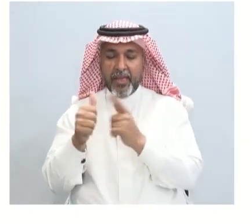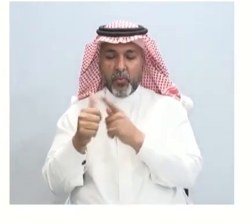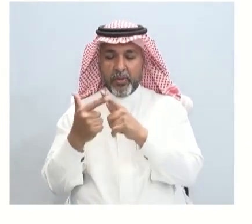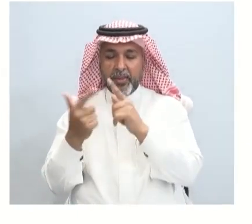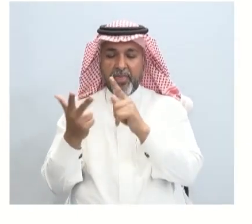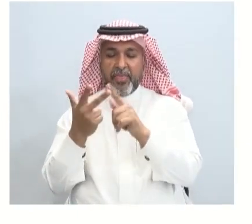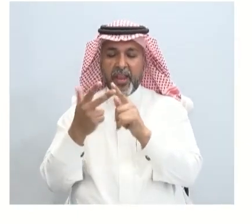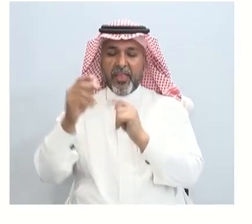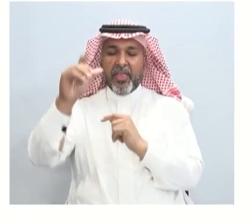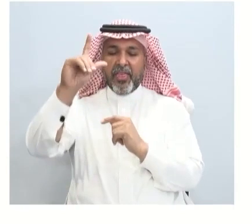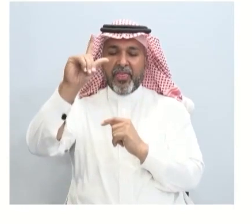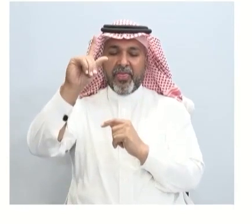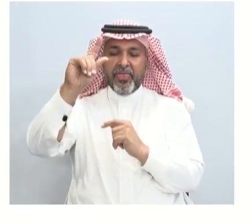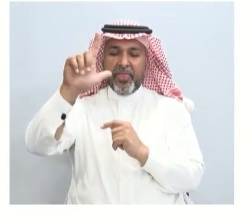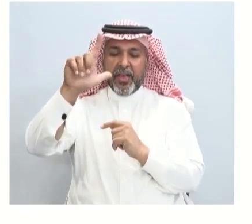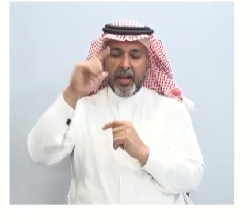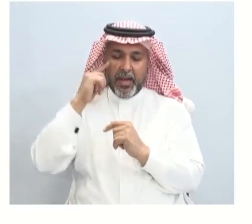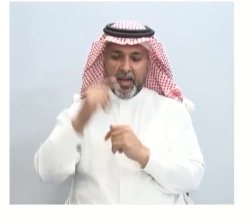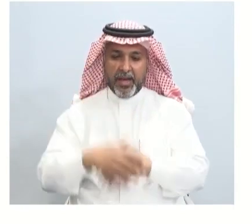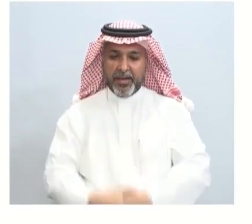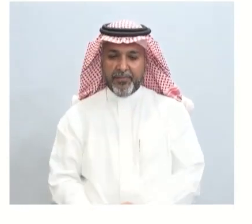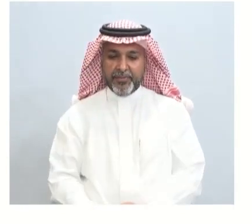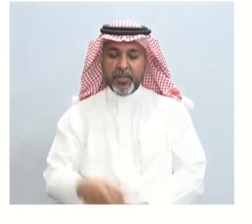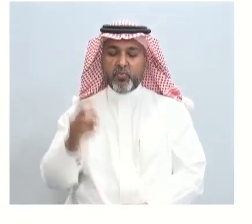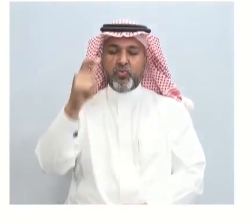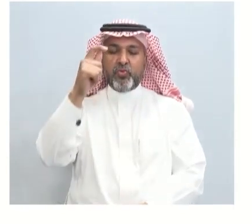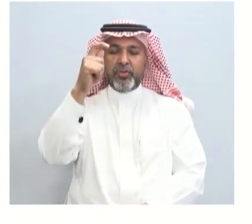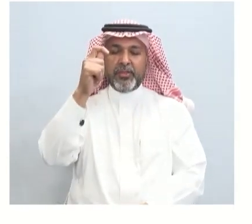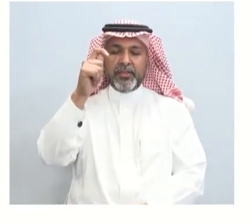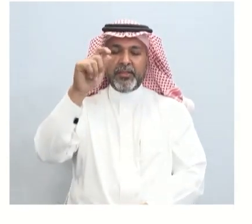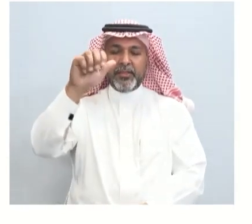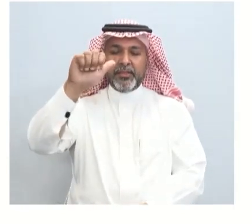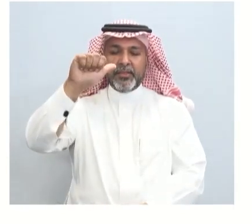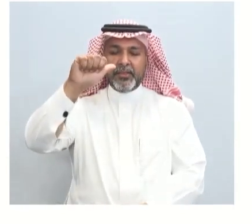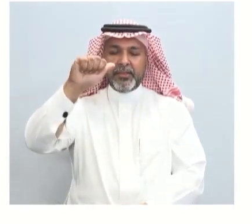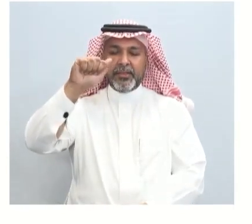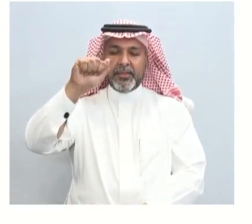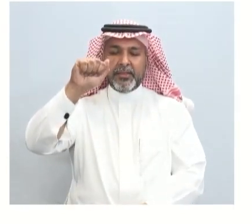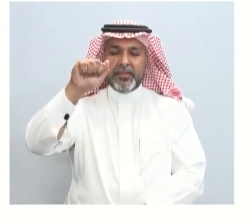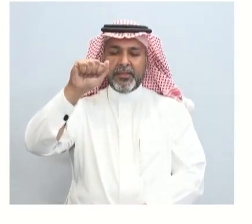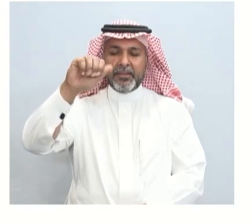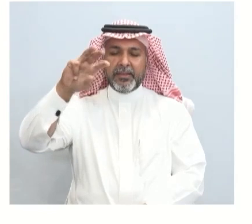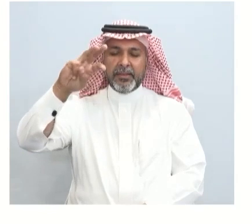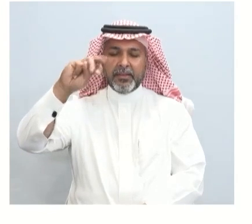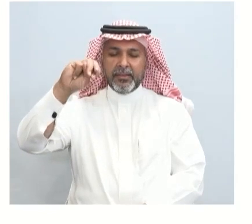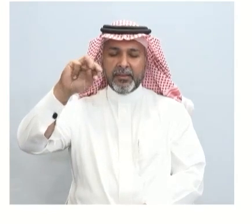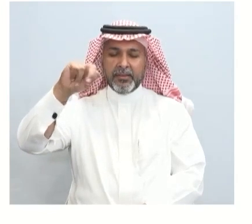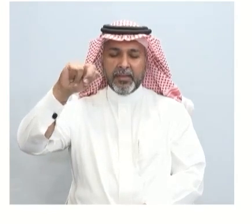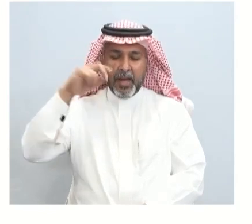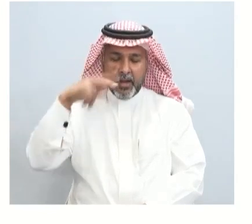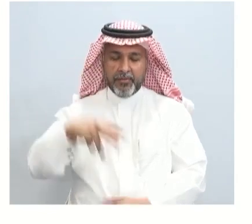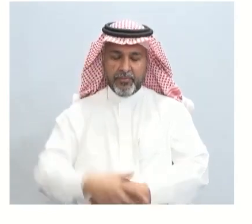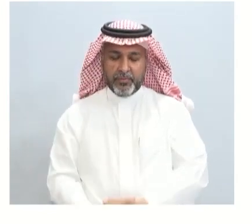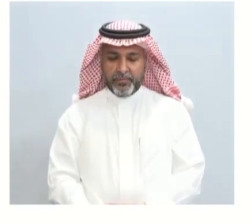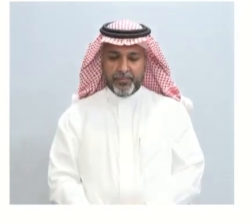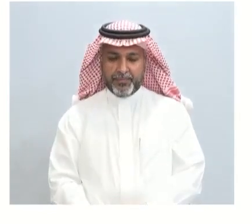مجالها هو جميع القيم ما عدا ال 90 ومضاعفات الزاويه ال 90 وال 270 او